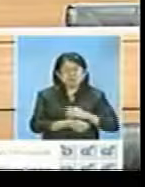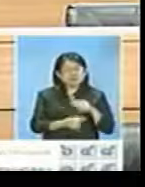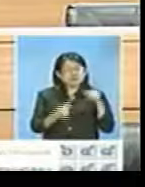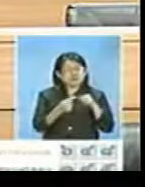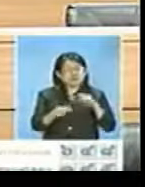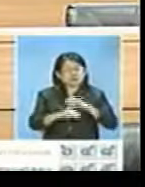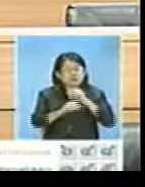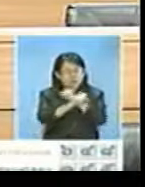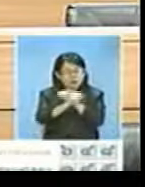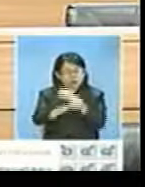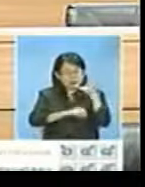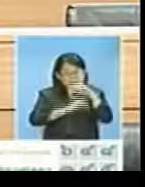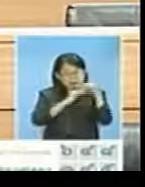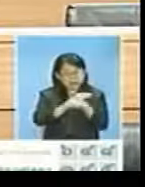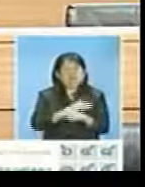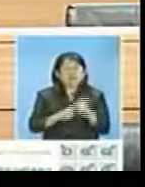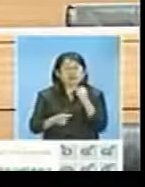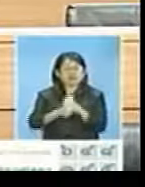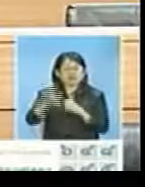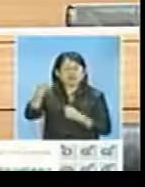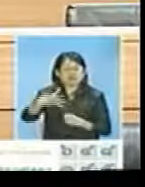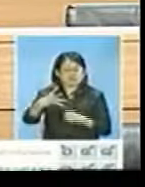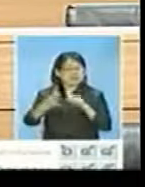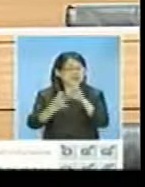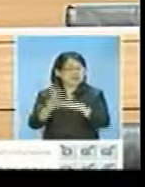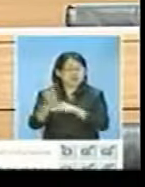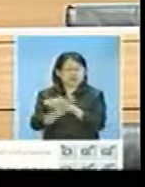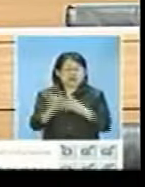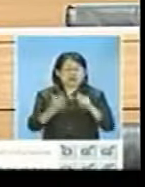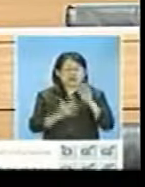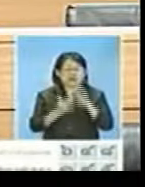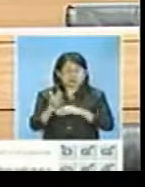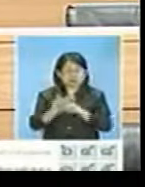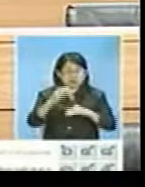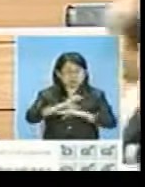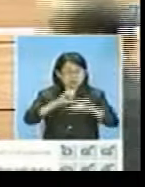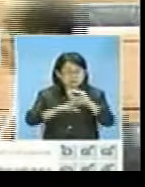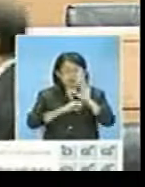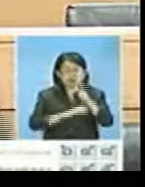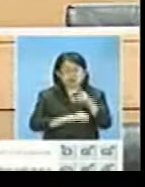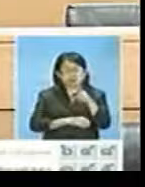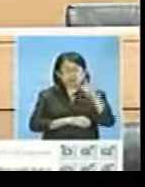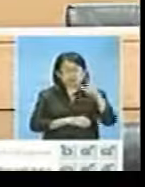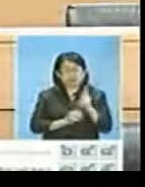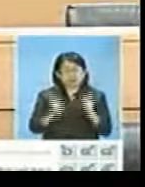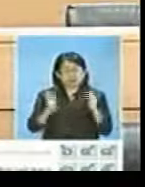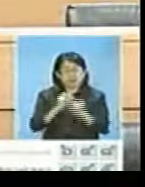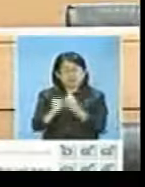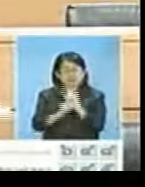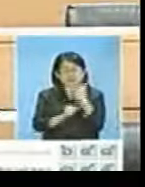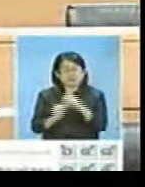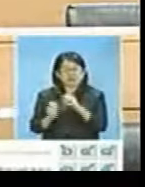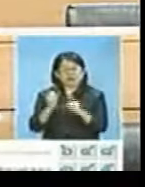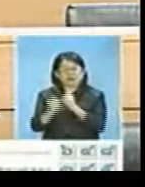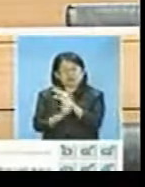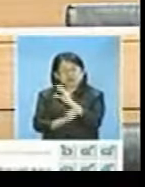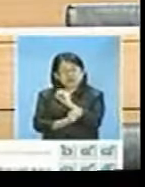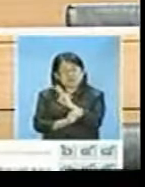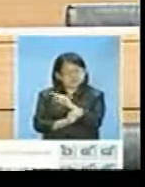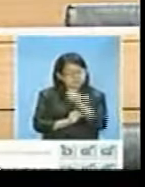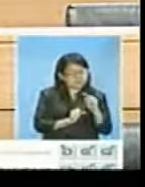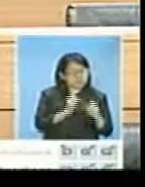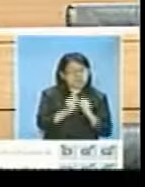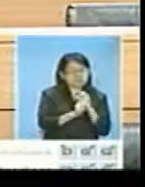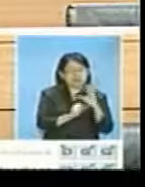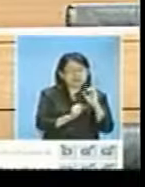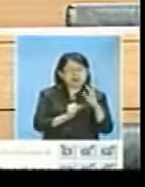นี่เป็นผลงานของปปช.ท่านประธาน5ปี52ถึง55แล้ววันนี้การทุจริต